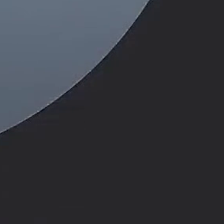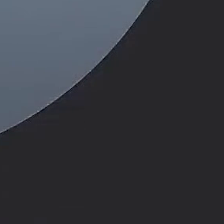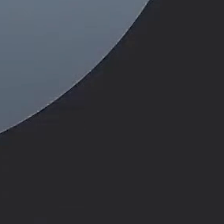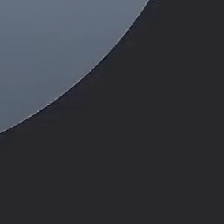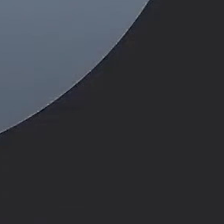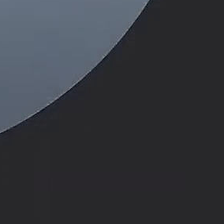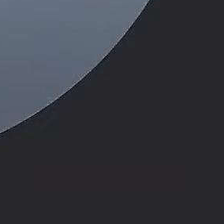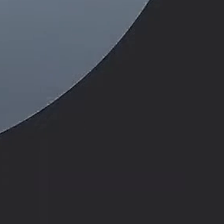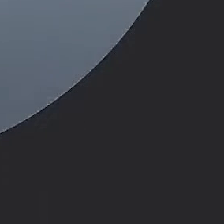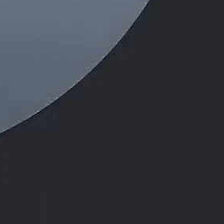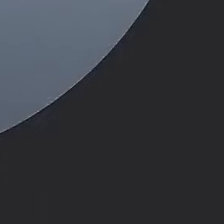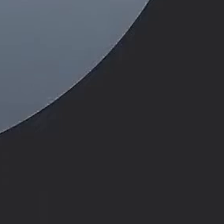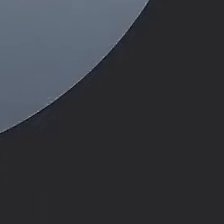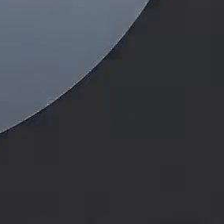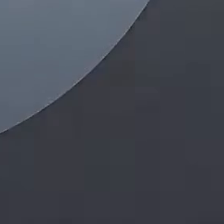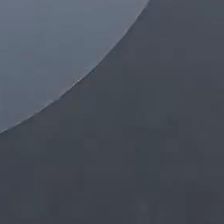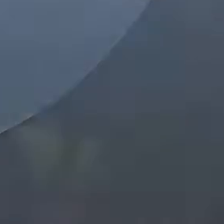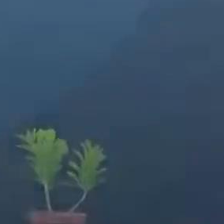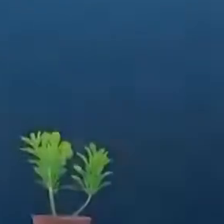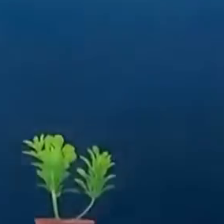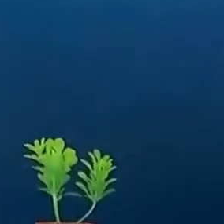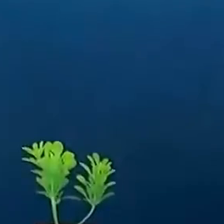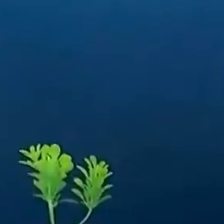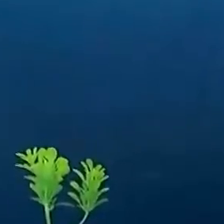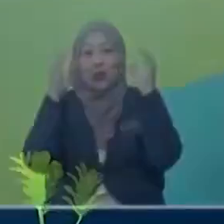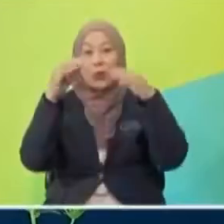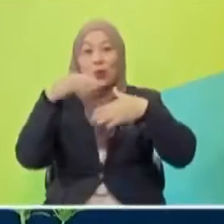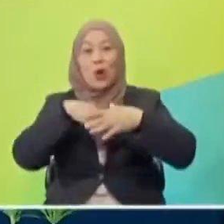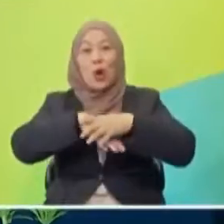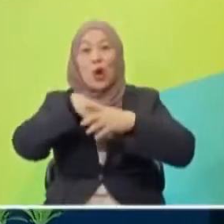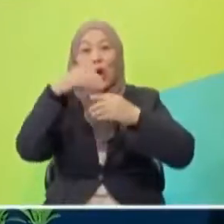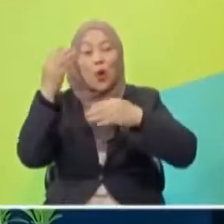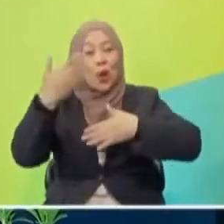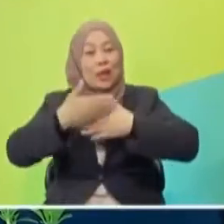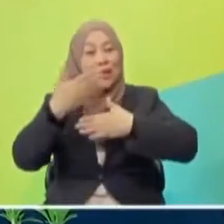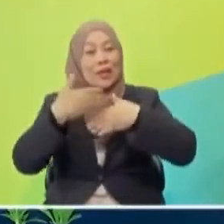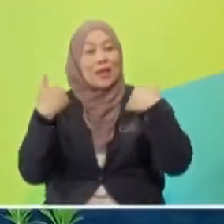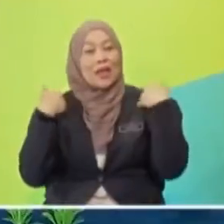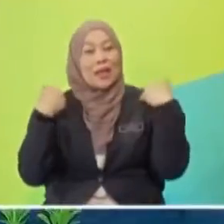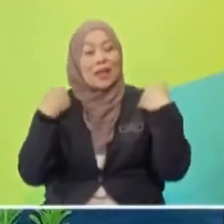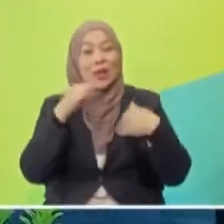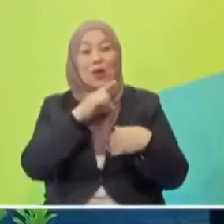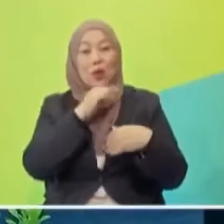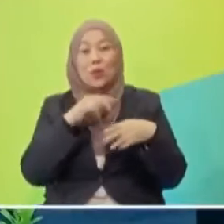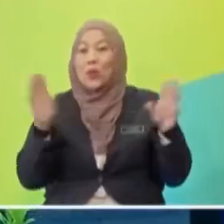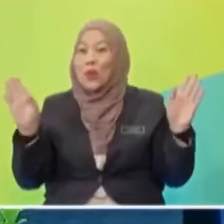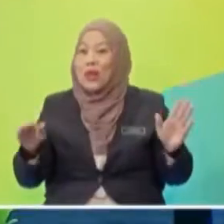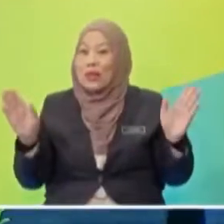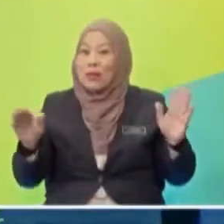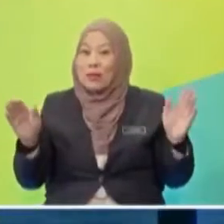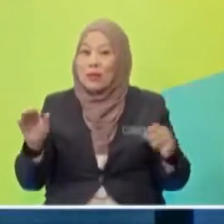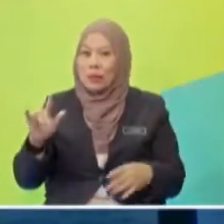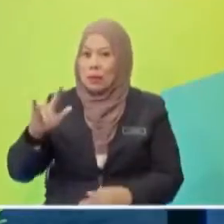Wow nampak tuh ada burung sedang terbang di udara ih kapal terbang sama